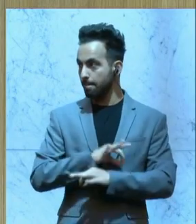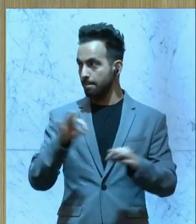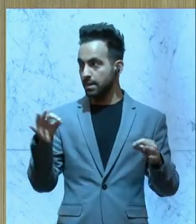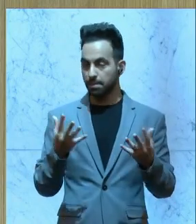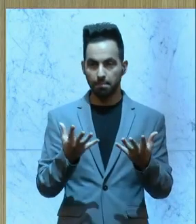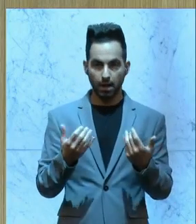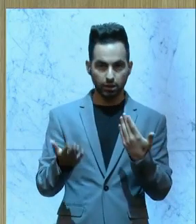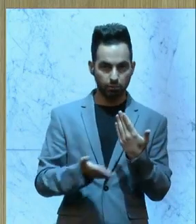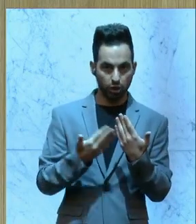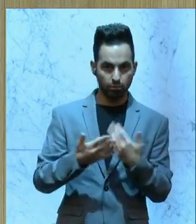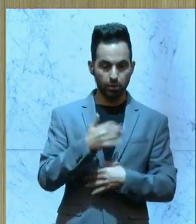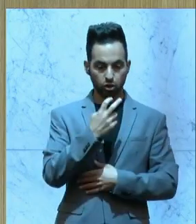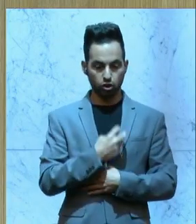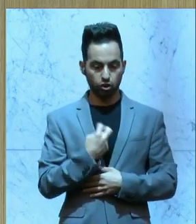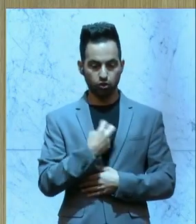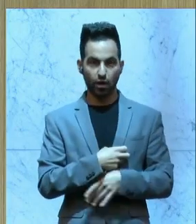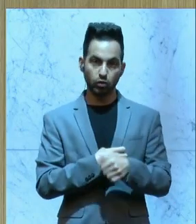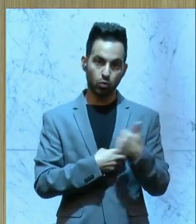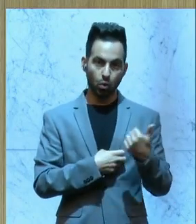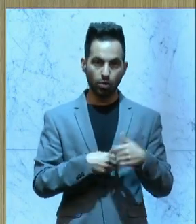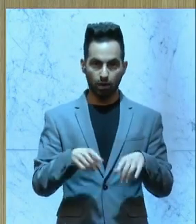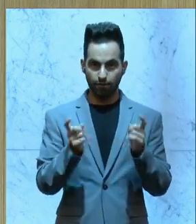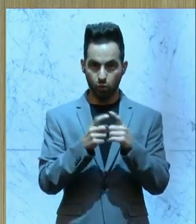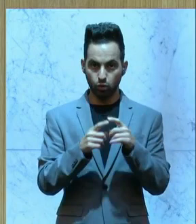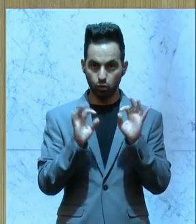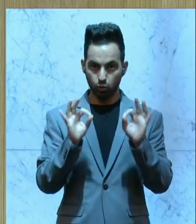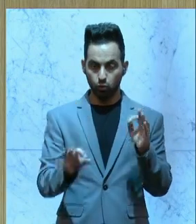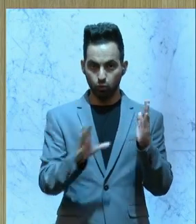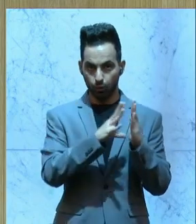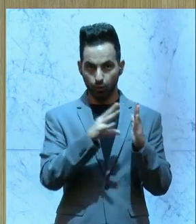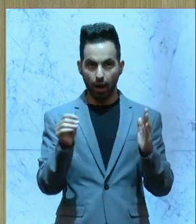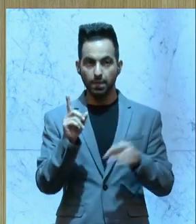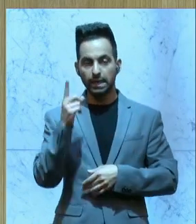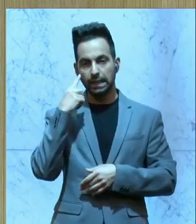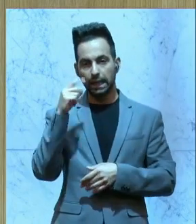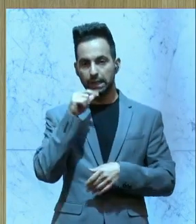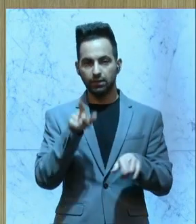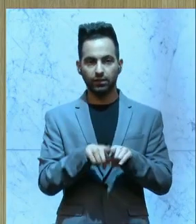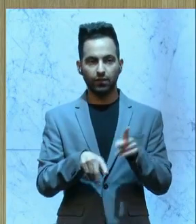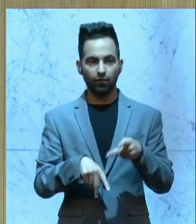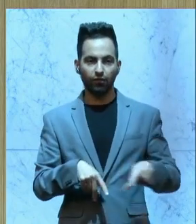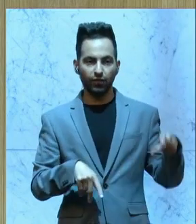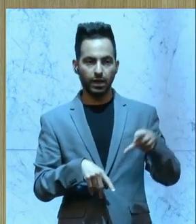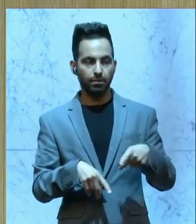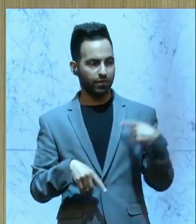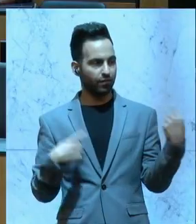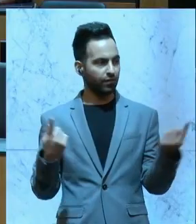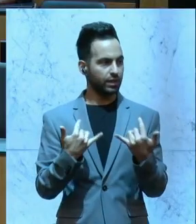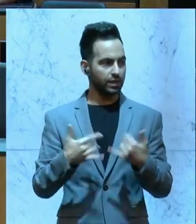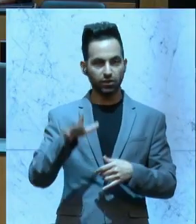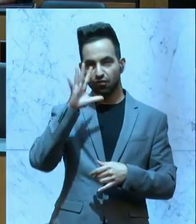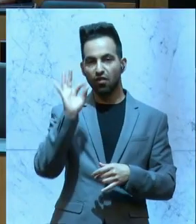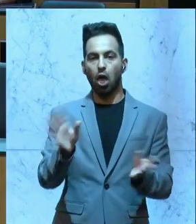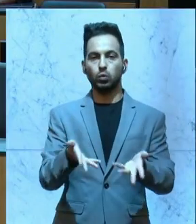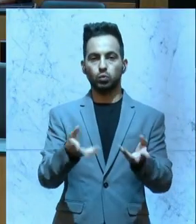nach dem Modell man das umsetzen will. Dort funktioniert es gut. Und ich glaube, das ist jetzt nicht so, wie es dargestellt wird, Philipp, so, man versucht da jetzt mal was,